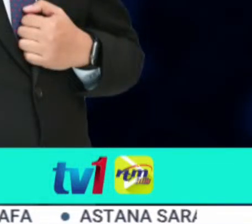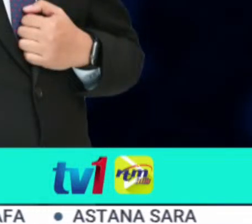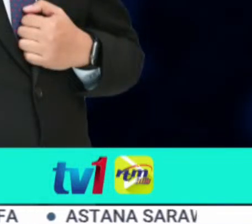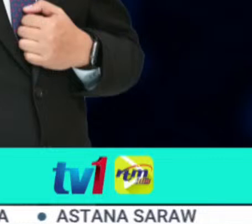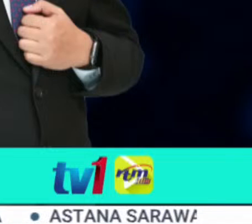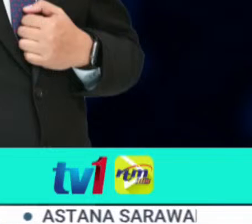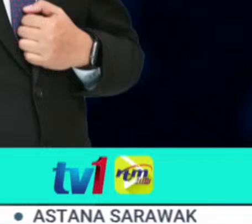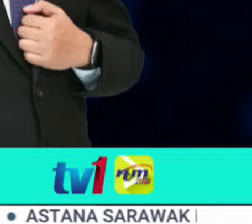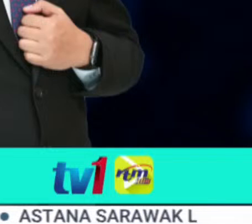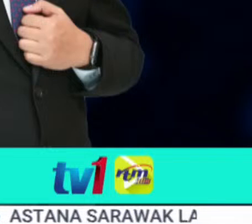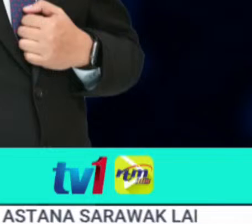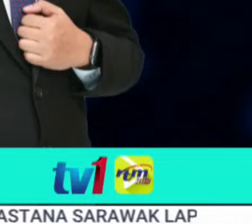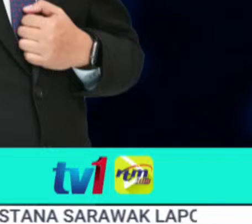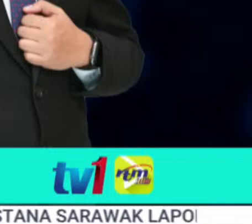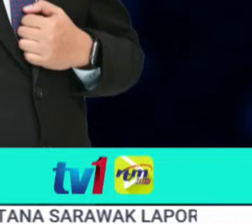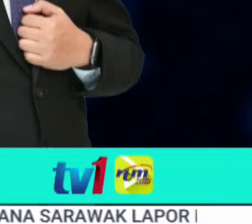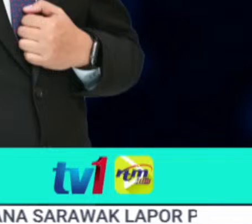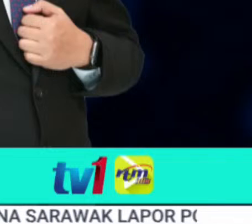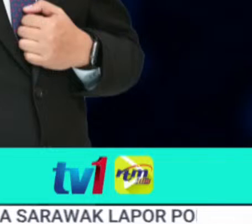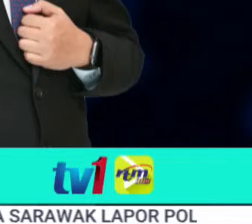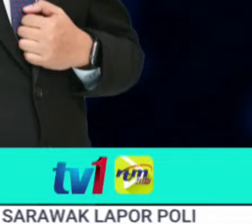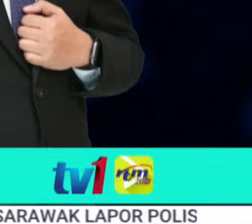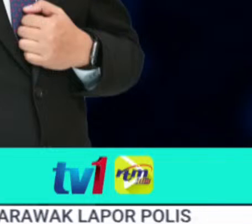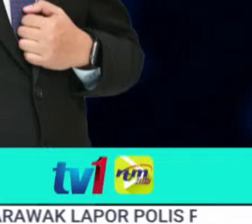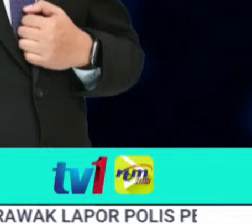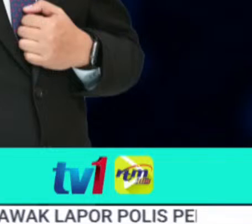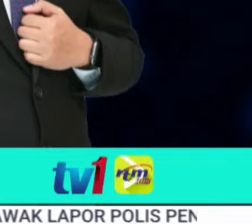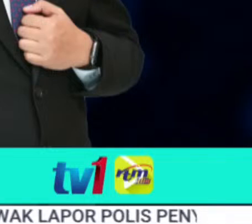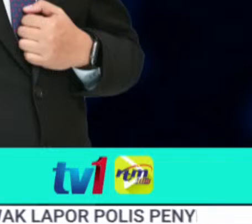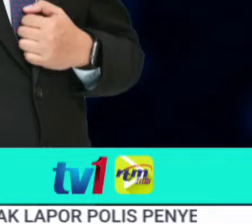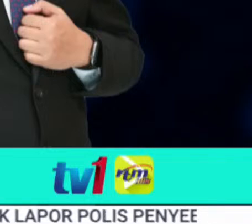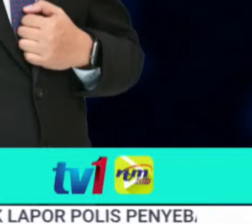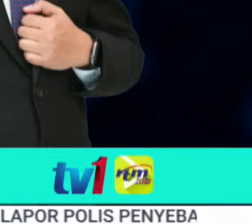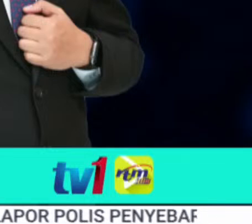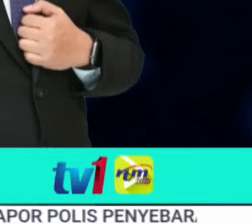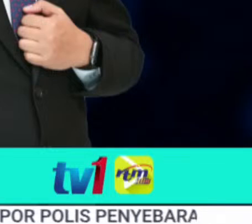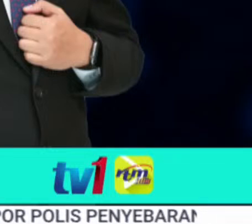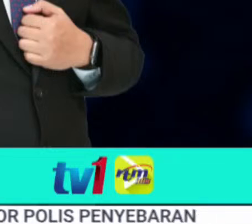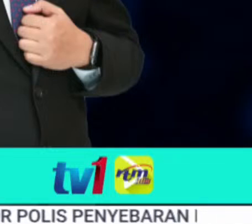Suruhanjaya Tenaga, 8.30 malam ini di TV1.